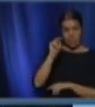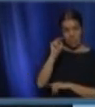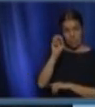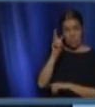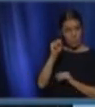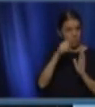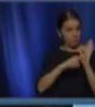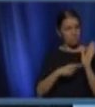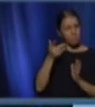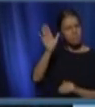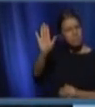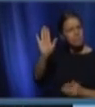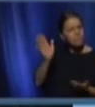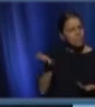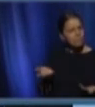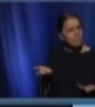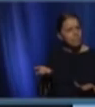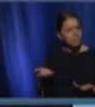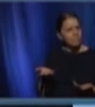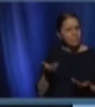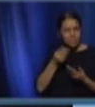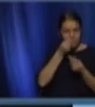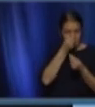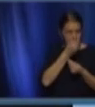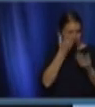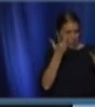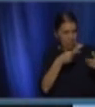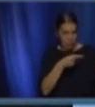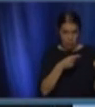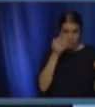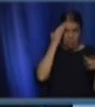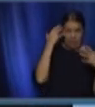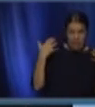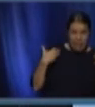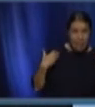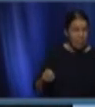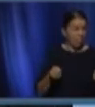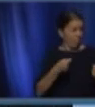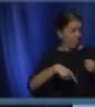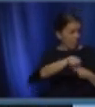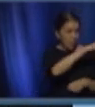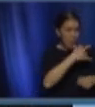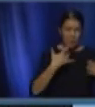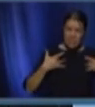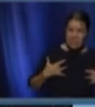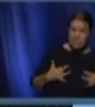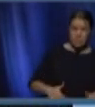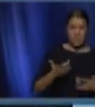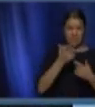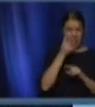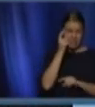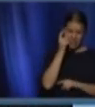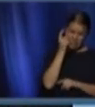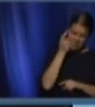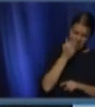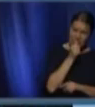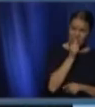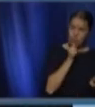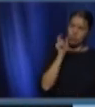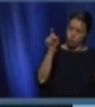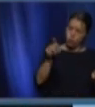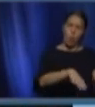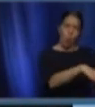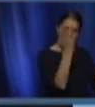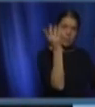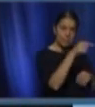veulent ouvrir en lien avec la santé mentale de leur clientèle. Qu'en est-il? Réponse. Je comprends